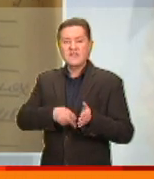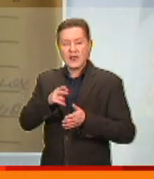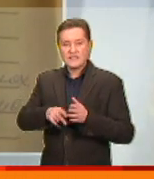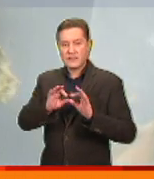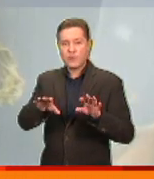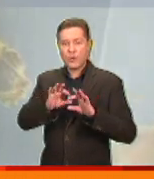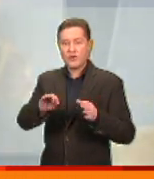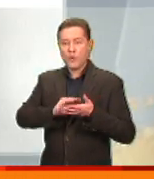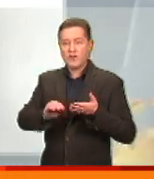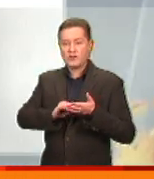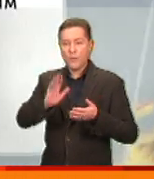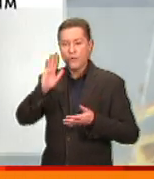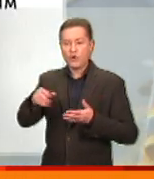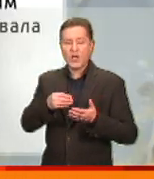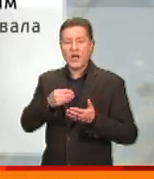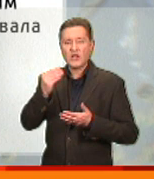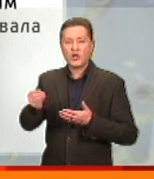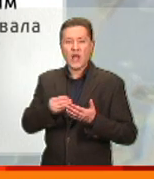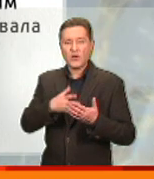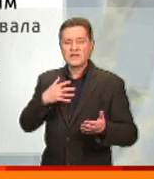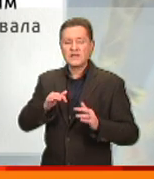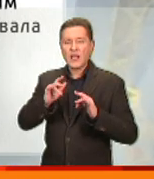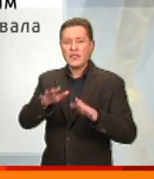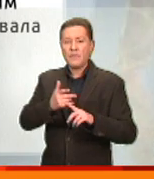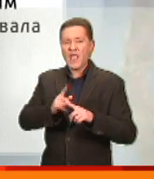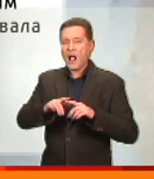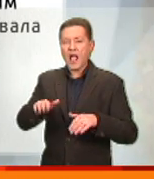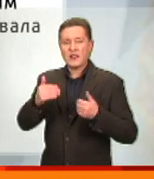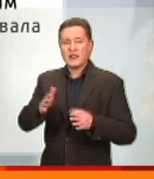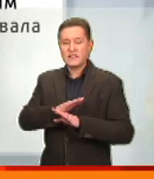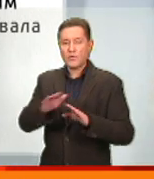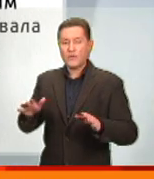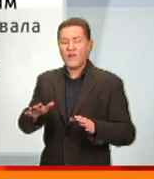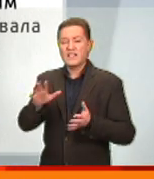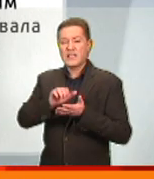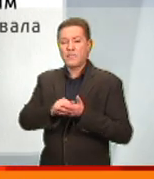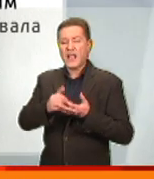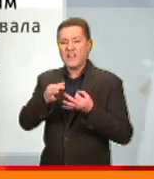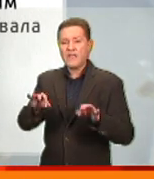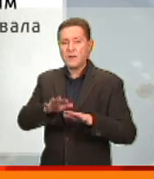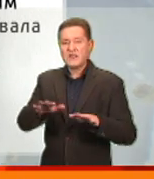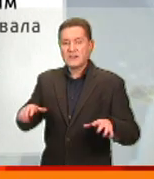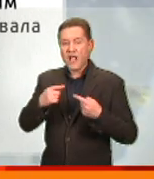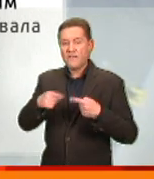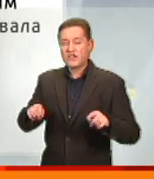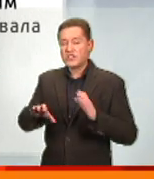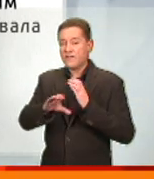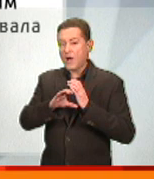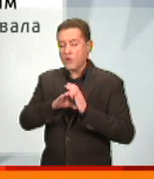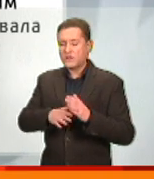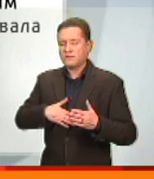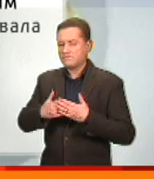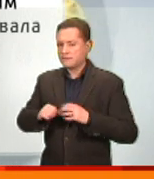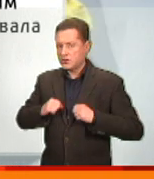прокоментували письмово. Буде дана оцінка діям поїзної бригади, яка не запропонувала пасажирам зайняти вільні місця в інших вагонах. «Укрзалізниця» докладе